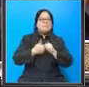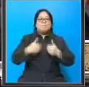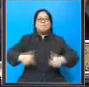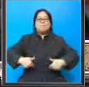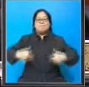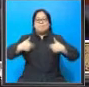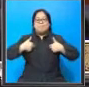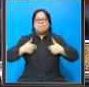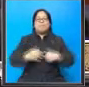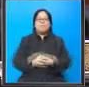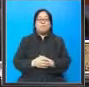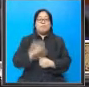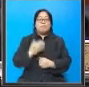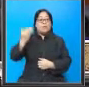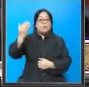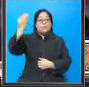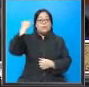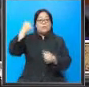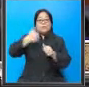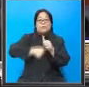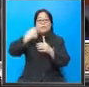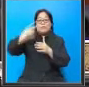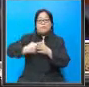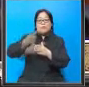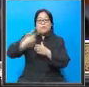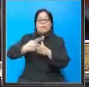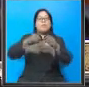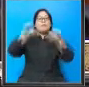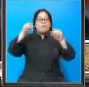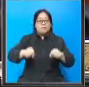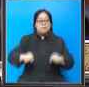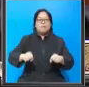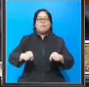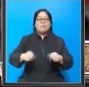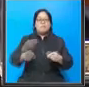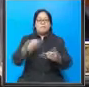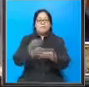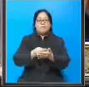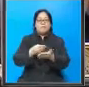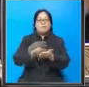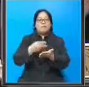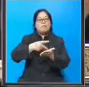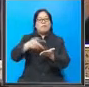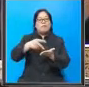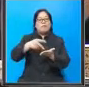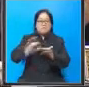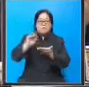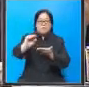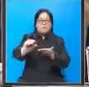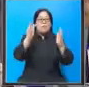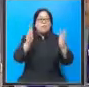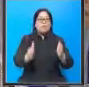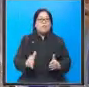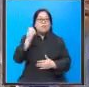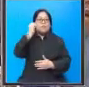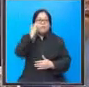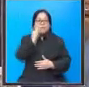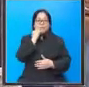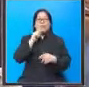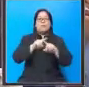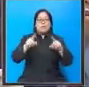hidup jika dulu setiap bulan mampu menyalurkan ad belanjawan untuk orangtua